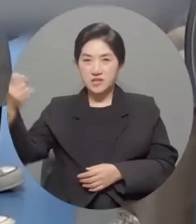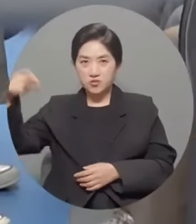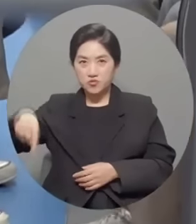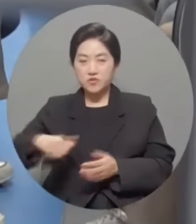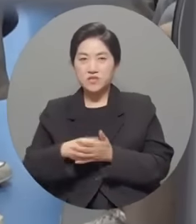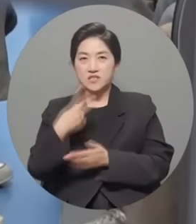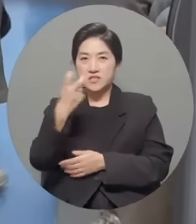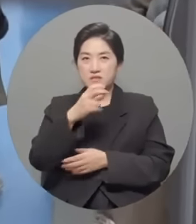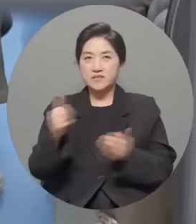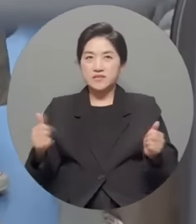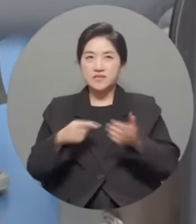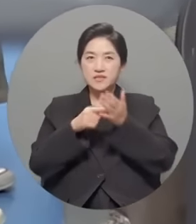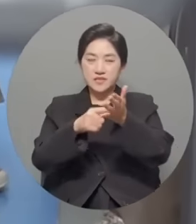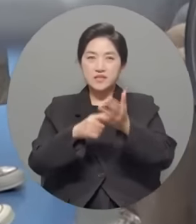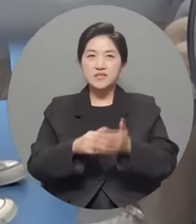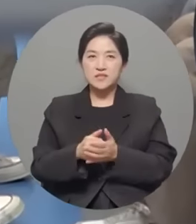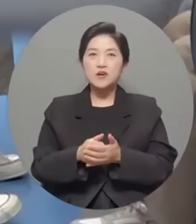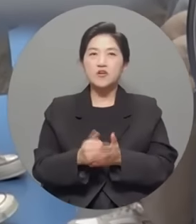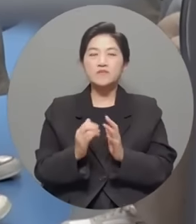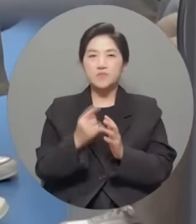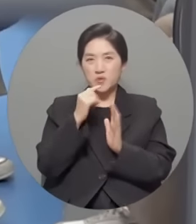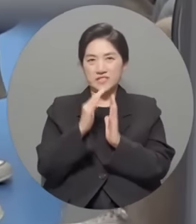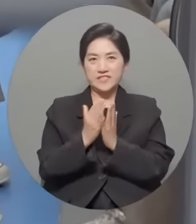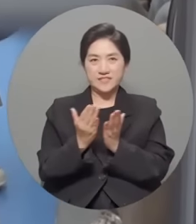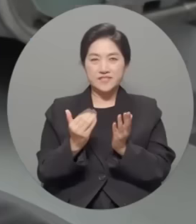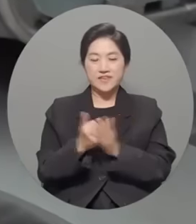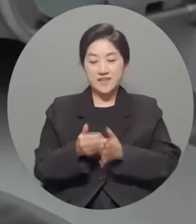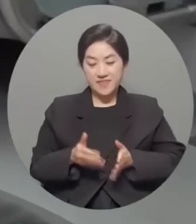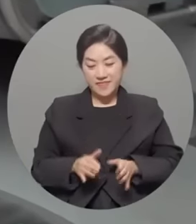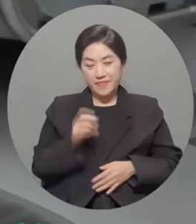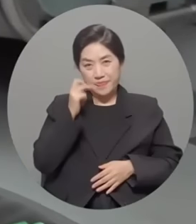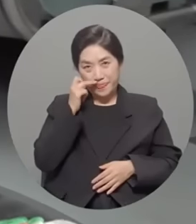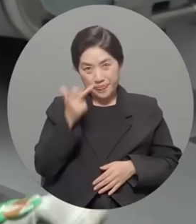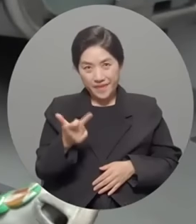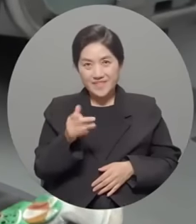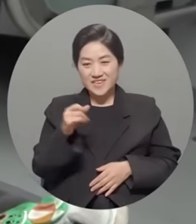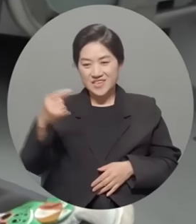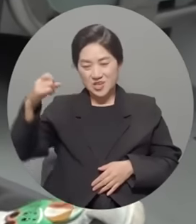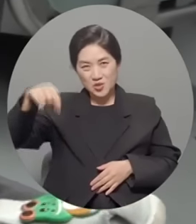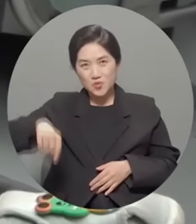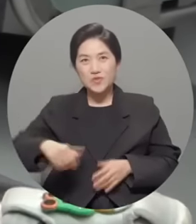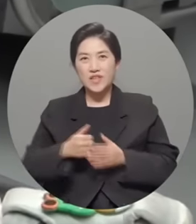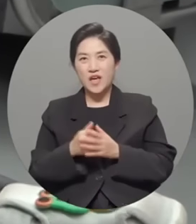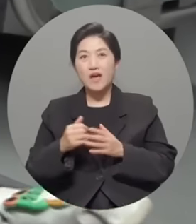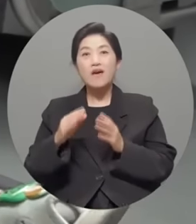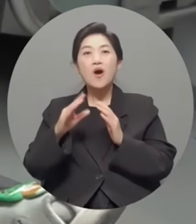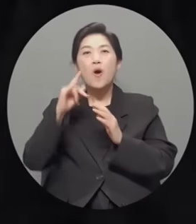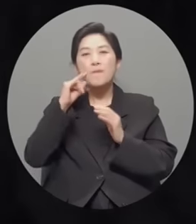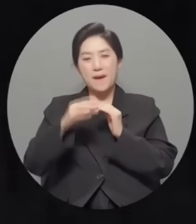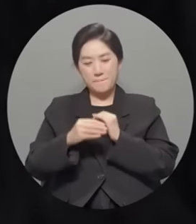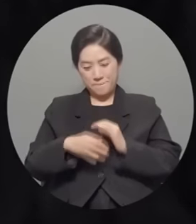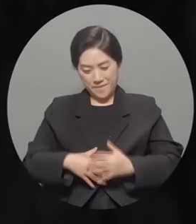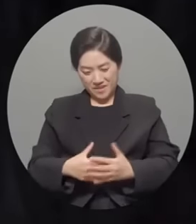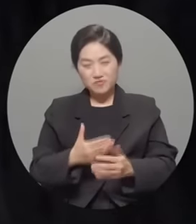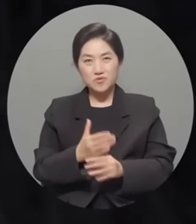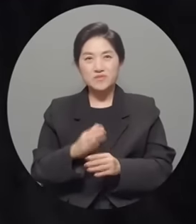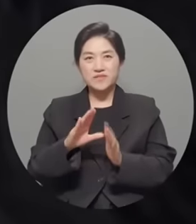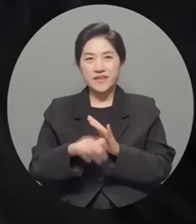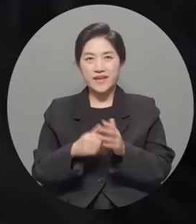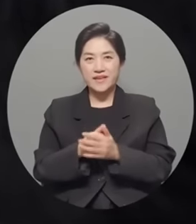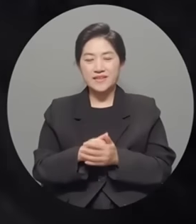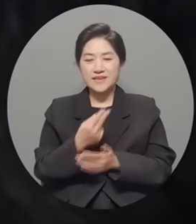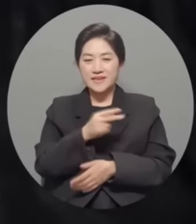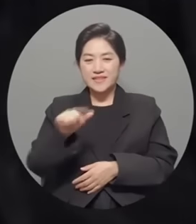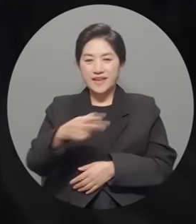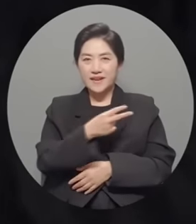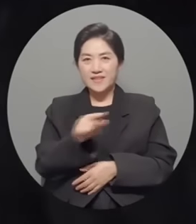제기된 기후소송의 청구인입니다. 태어난 지 17개월 된 희우는 당시 엄마 뱃속에 있었습니다. 딱따구리라는